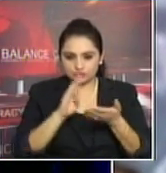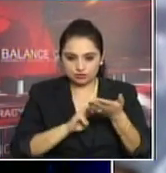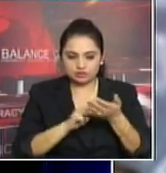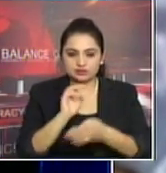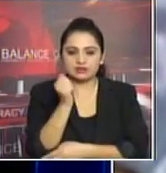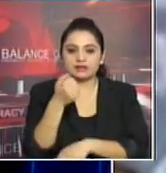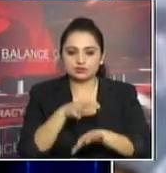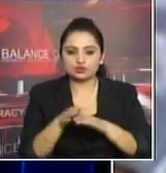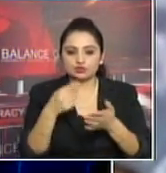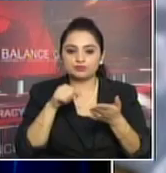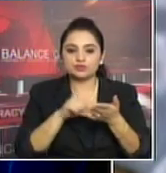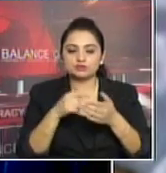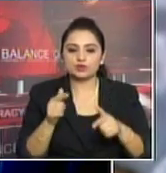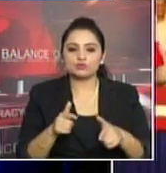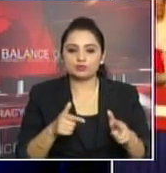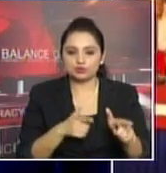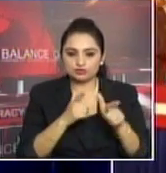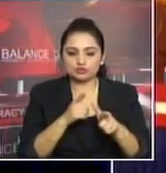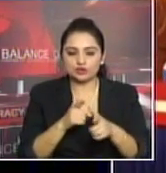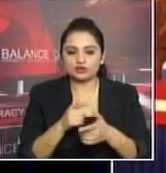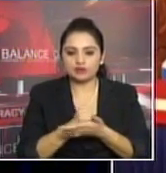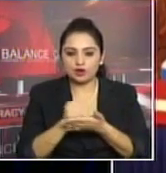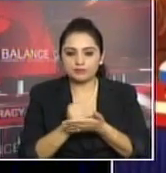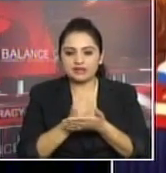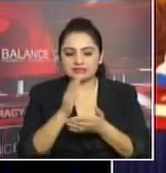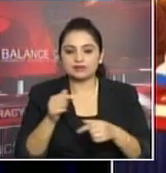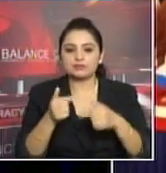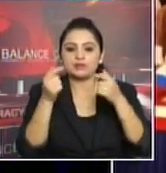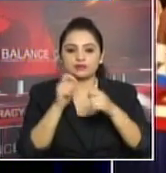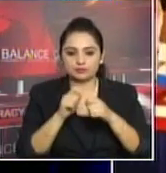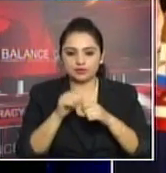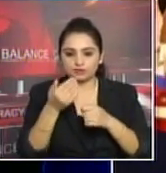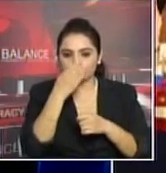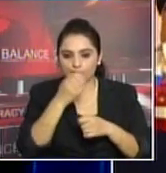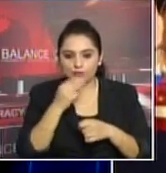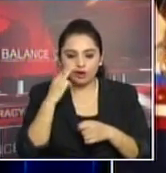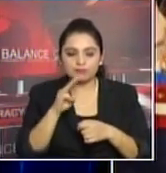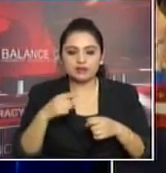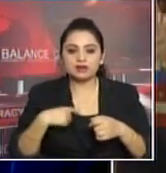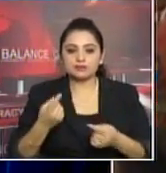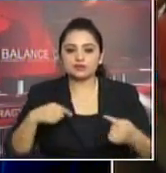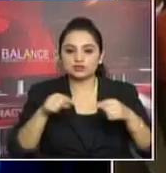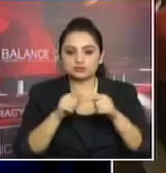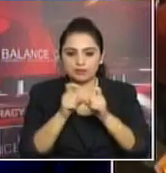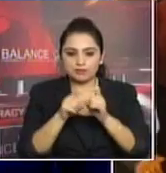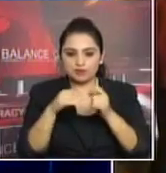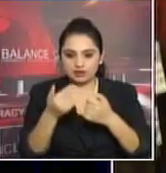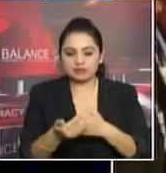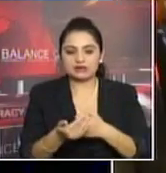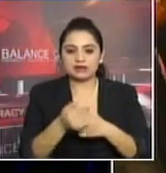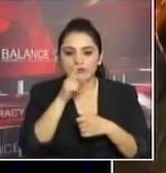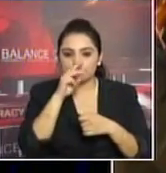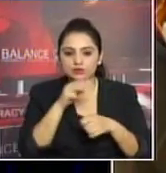सैन्य अभ्यासबारे विवाद बनाएको हो। बिमस्टेक सम्मेलन सम्पन्न भएपछि मङ्गलबार प्रतिनिधि सभा बैठकलाई सम्बोधन